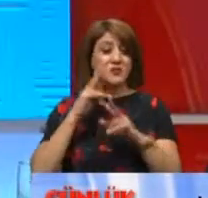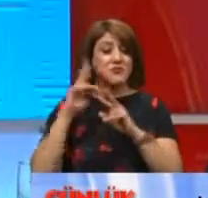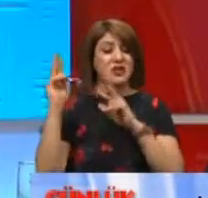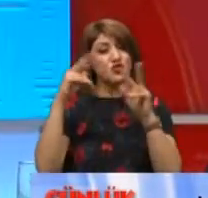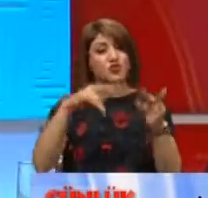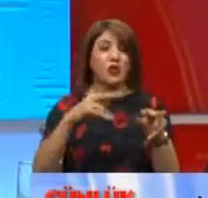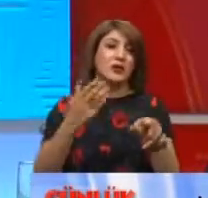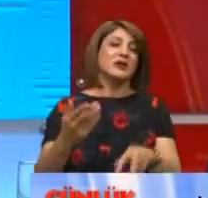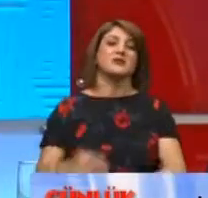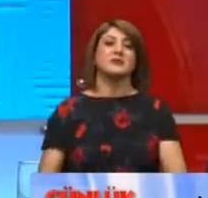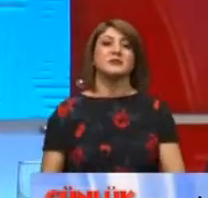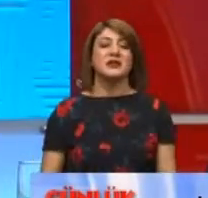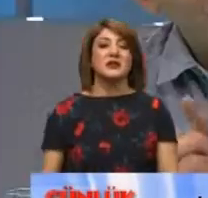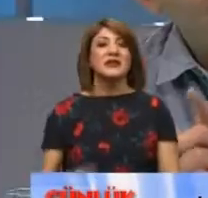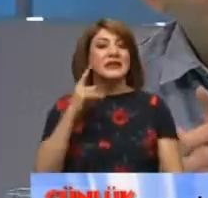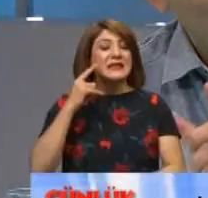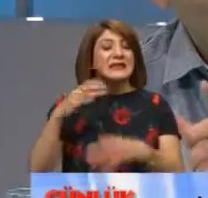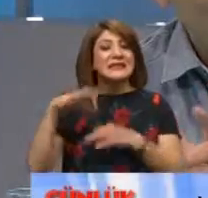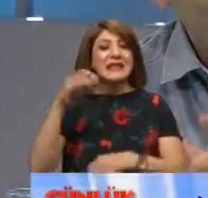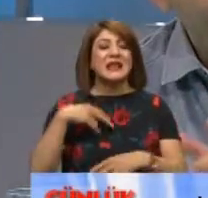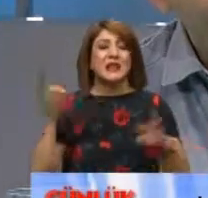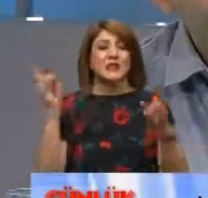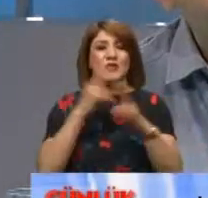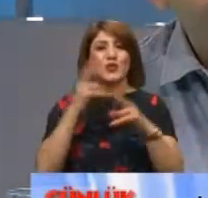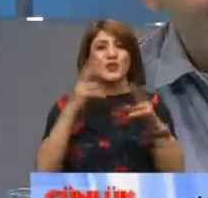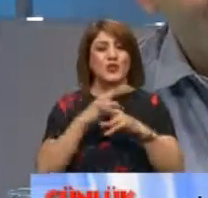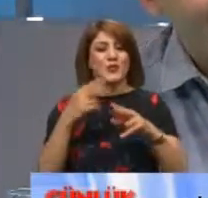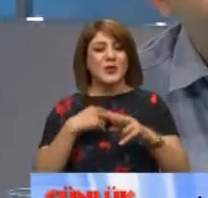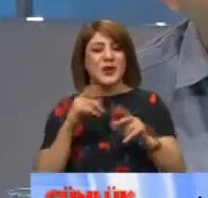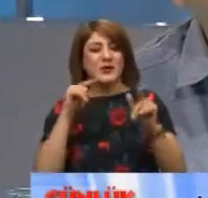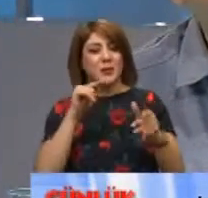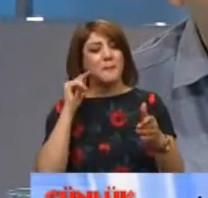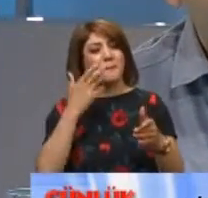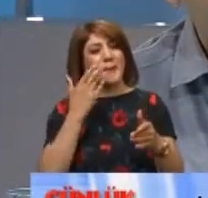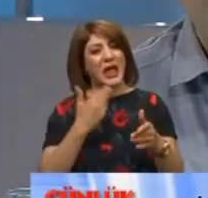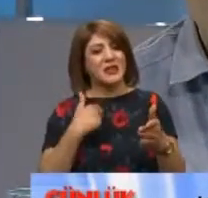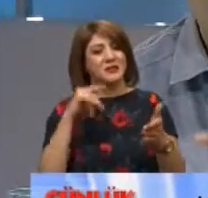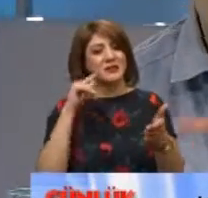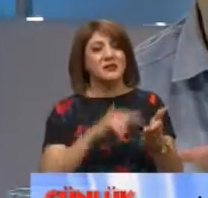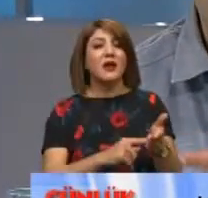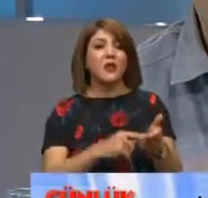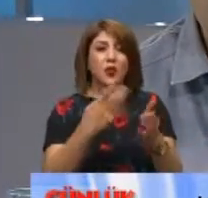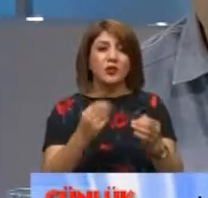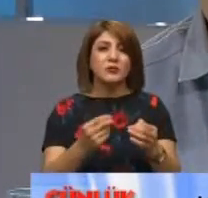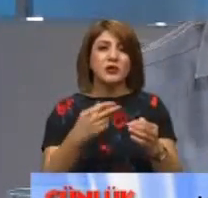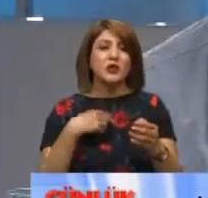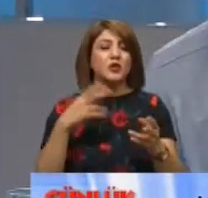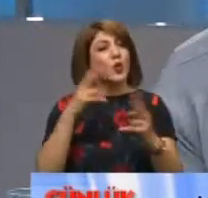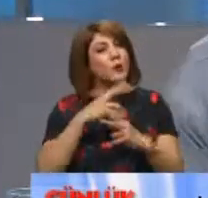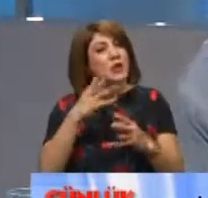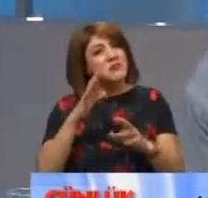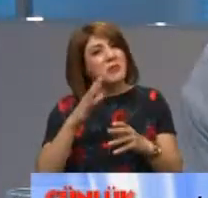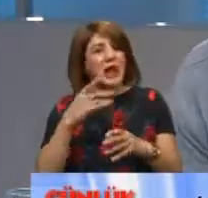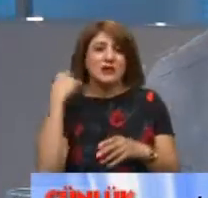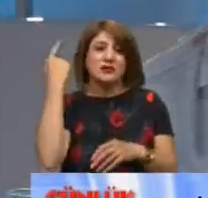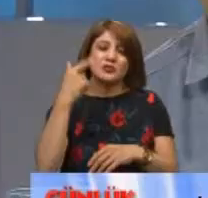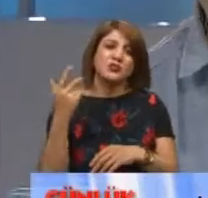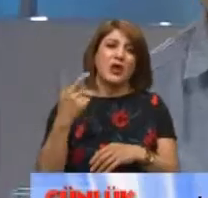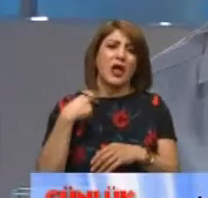görelim. Ama insanlar bazen şeyi karıştırıyor. Mizah için konulmuş zannedip hani beğeni tıklayabiliyorlar. Belki evet hani komedi zannetmişlerdi çünkü adamın o